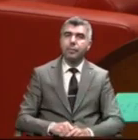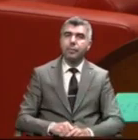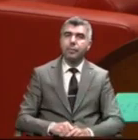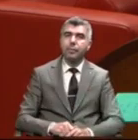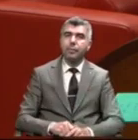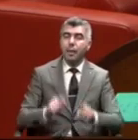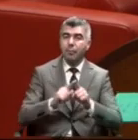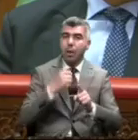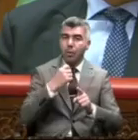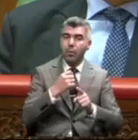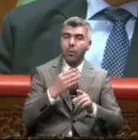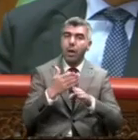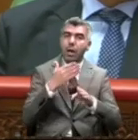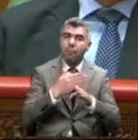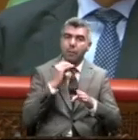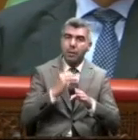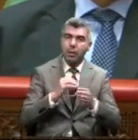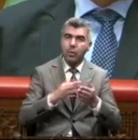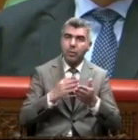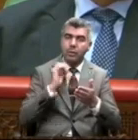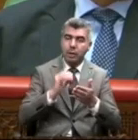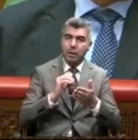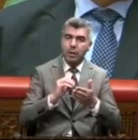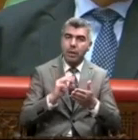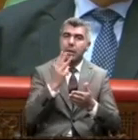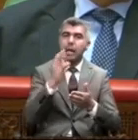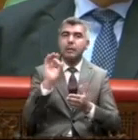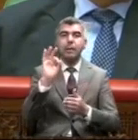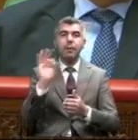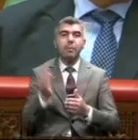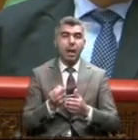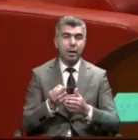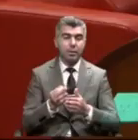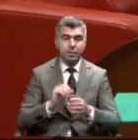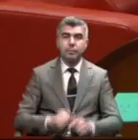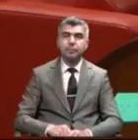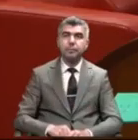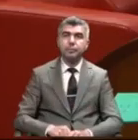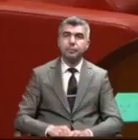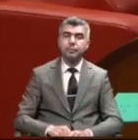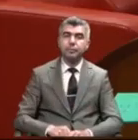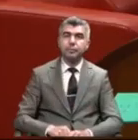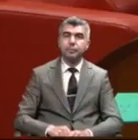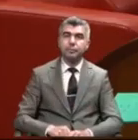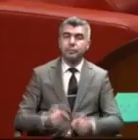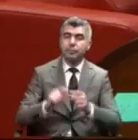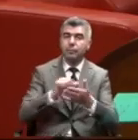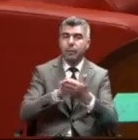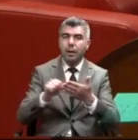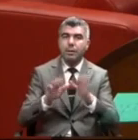لما كانوا في مصدر القرار كانت غير في 30% وتيخلصو